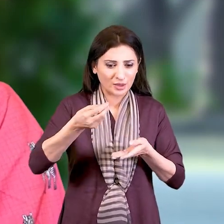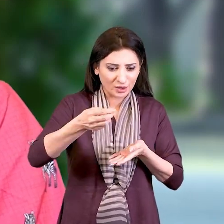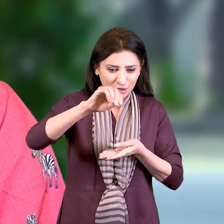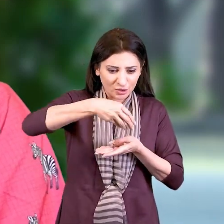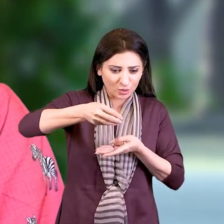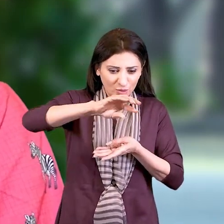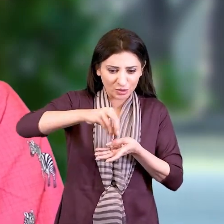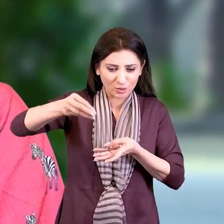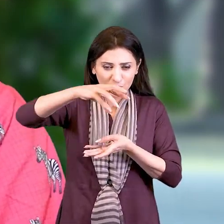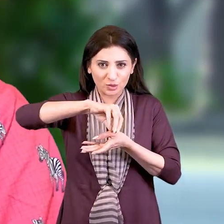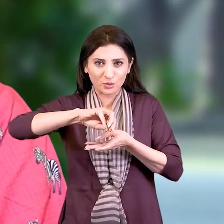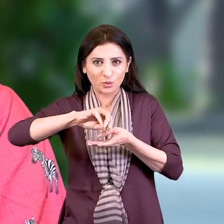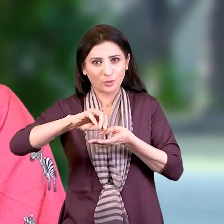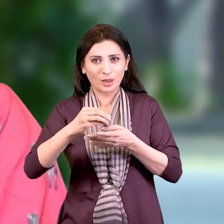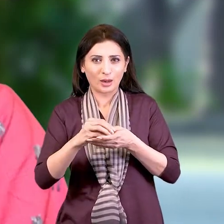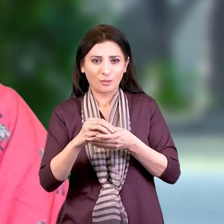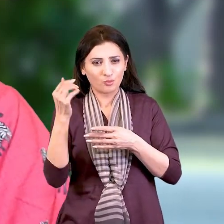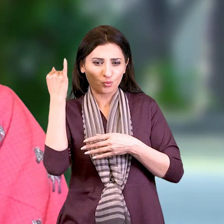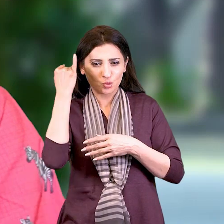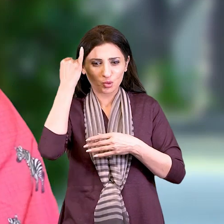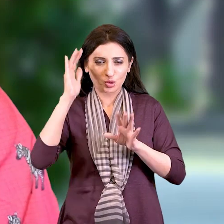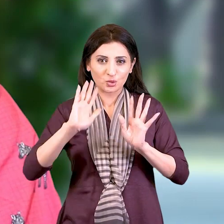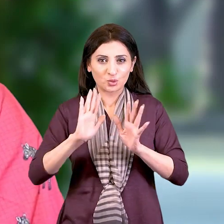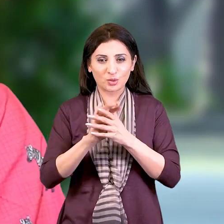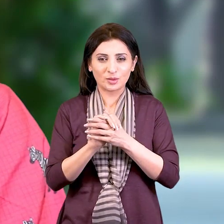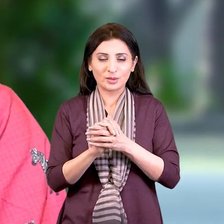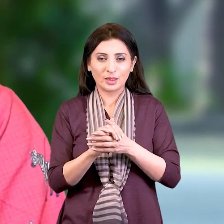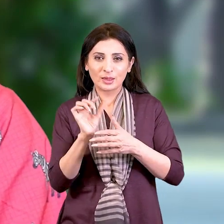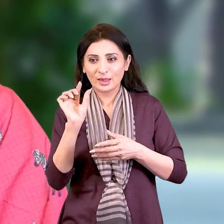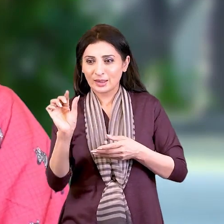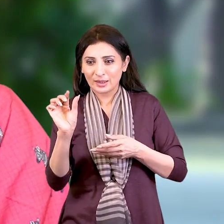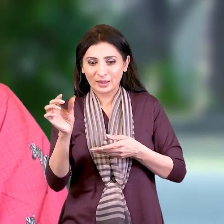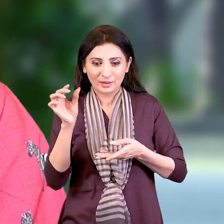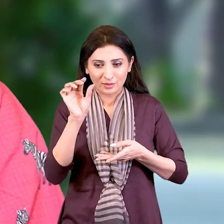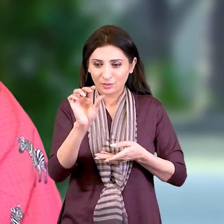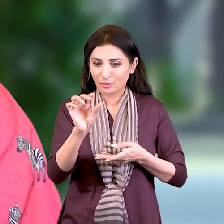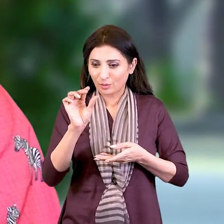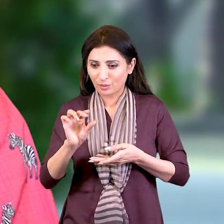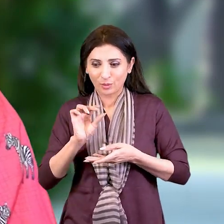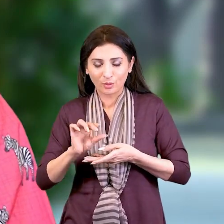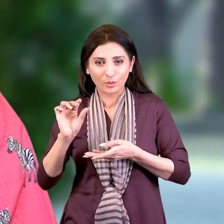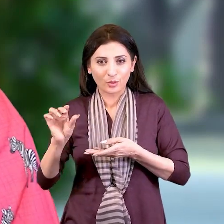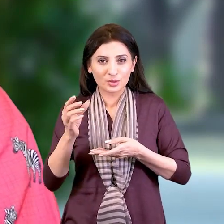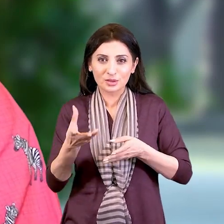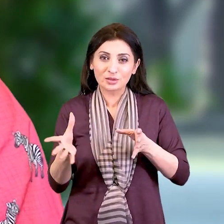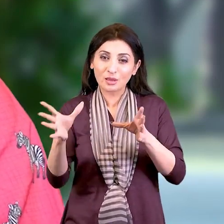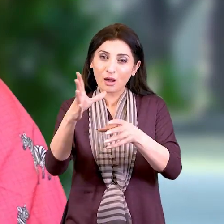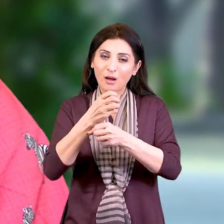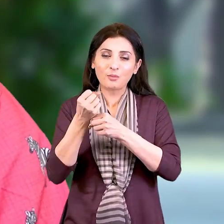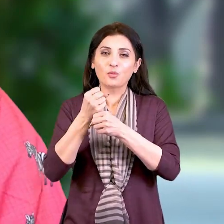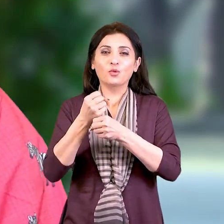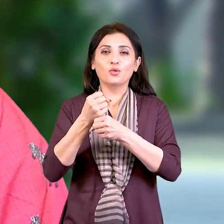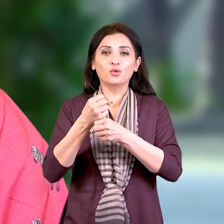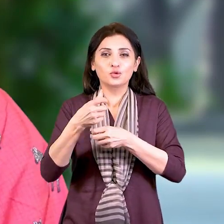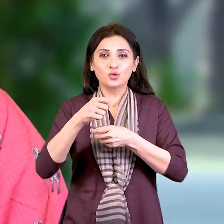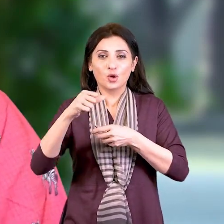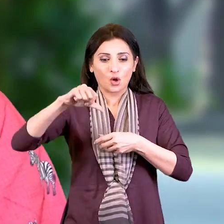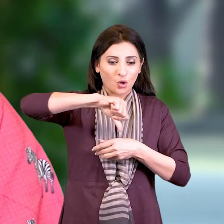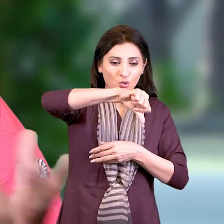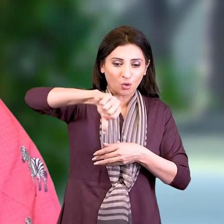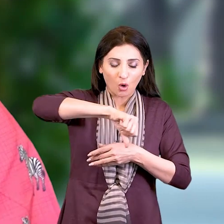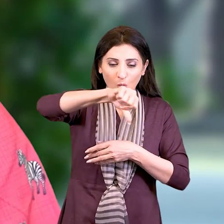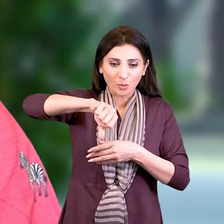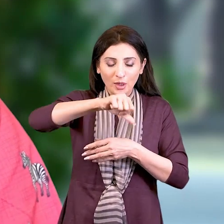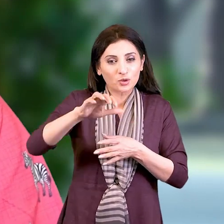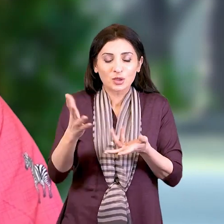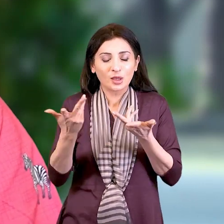I went ahead, एक element from the dough to the marinara sauce to the topping to कि pizzas के flavors क्या होने चाहिए,